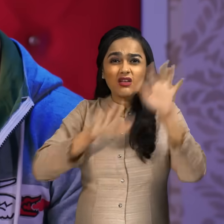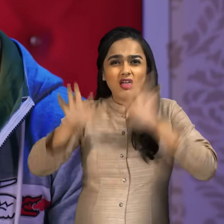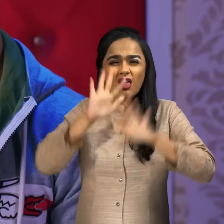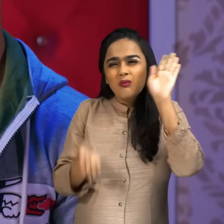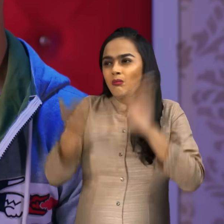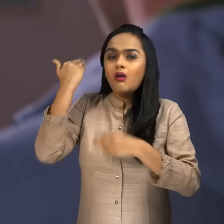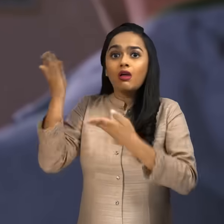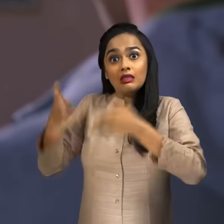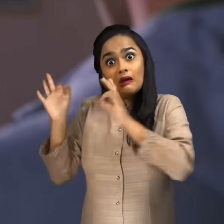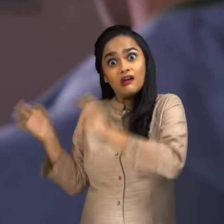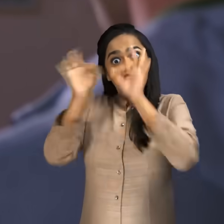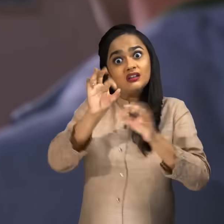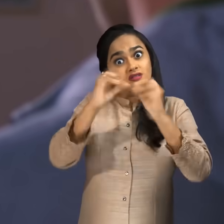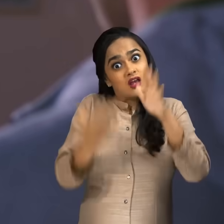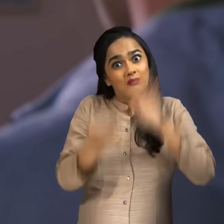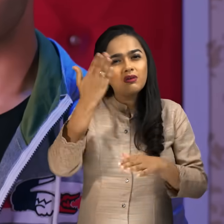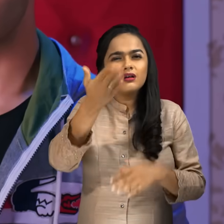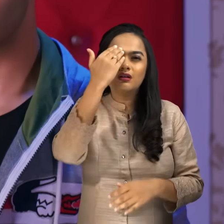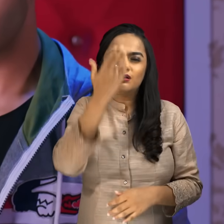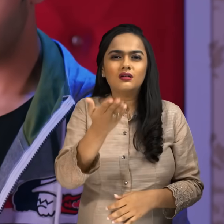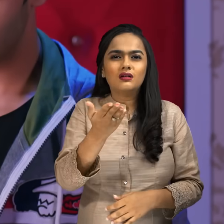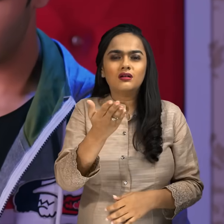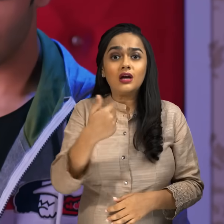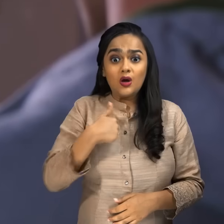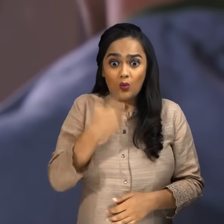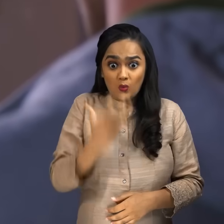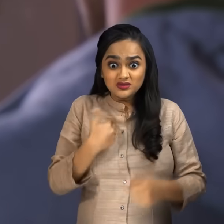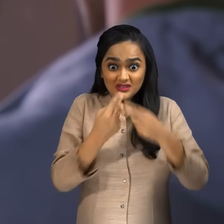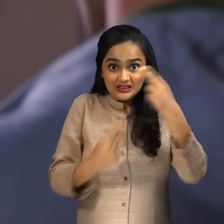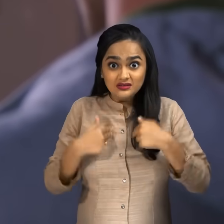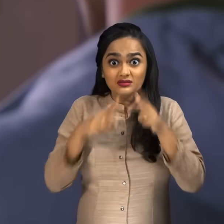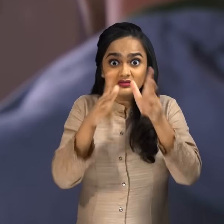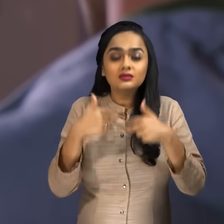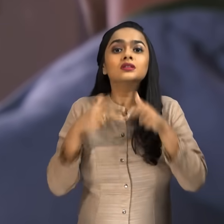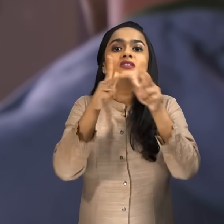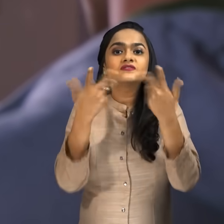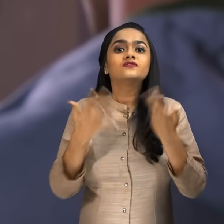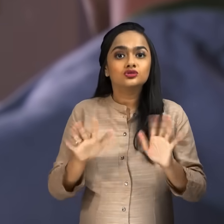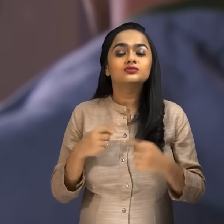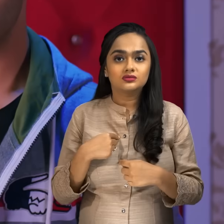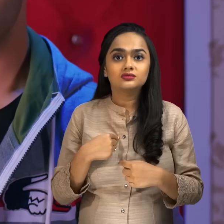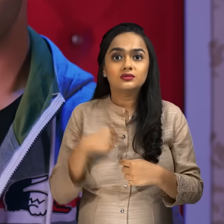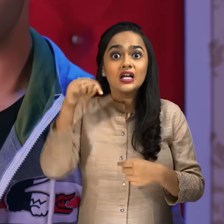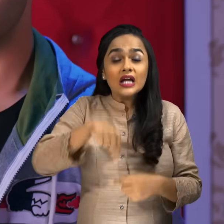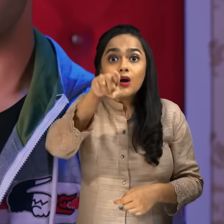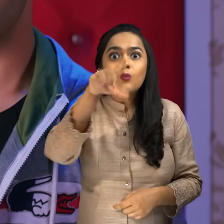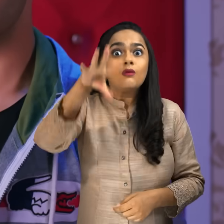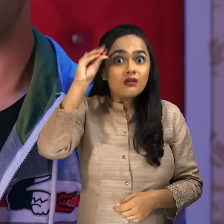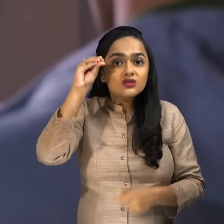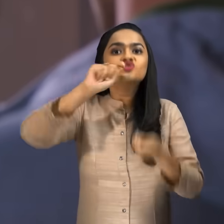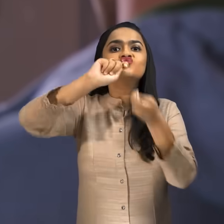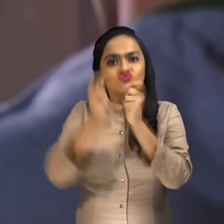टीवी के नाटक कम है जब तुमने भी शुरू कर दिया। मुझे जो कहना था मैंने कह दिया। अब